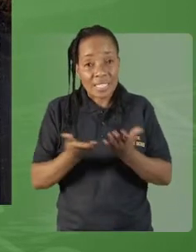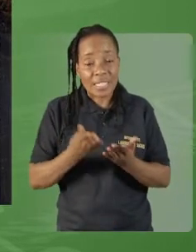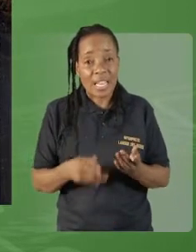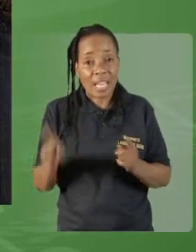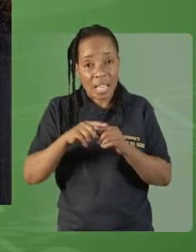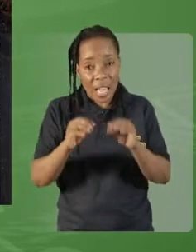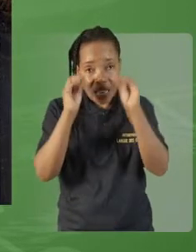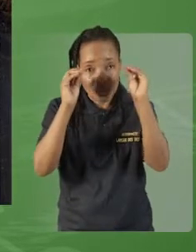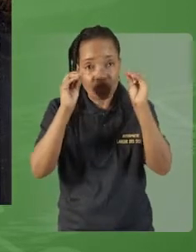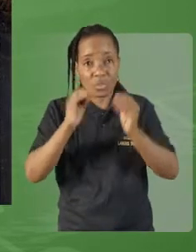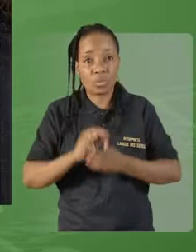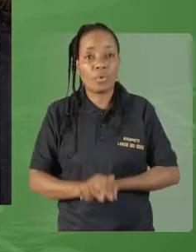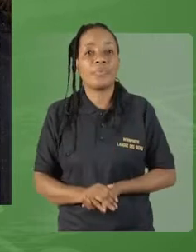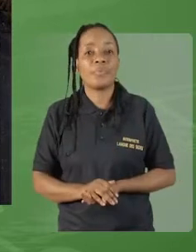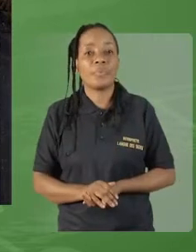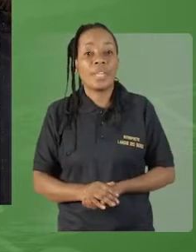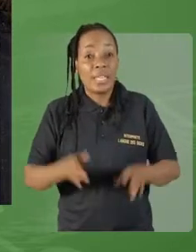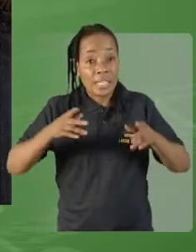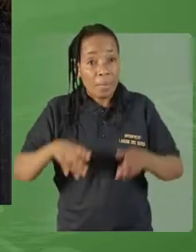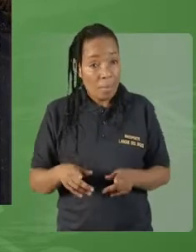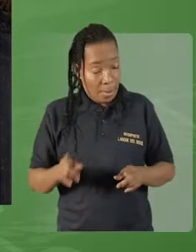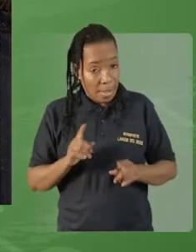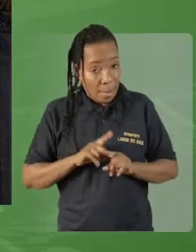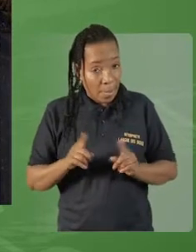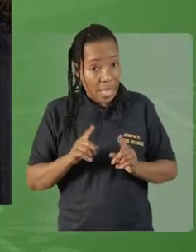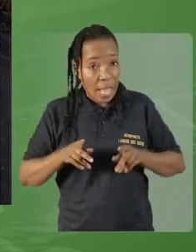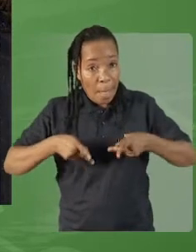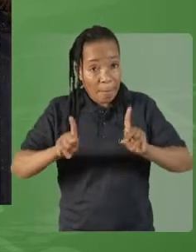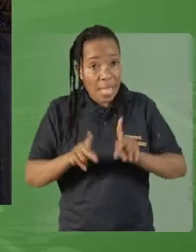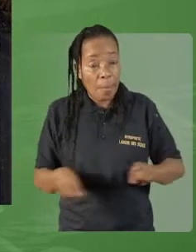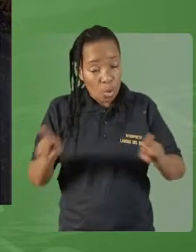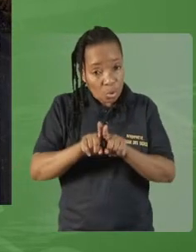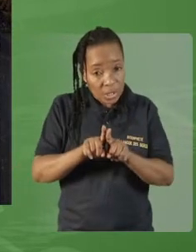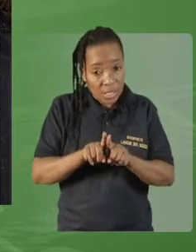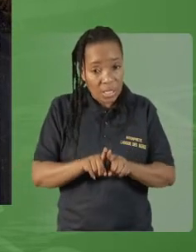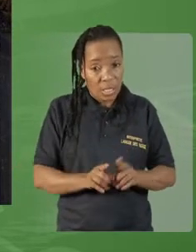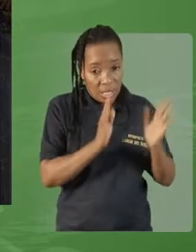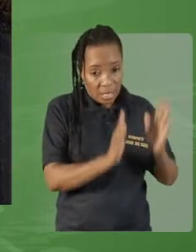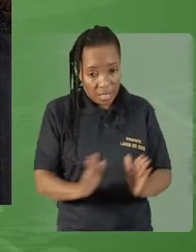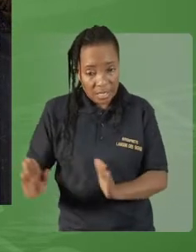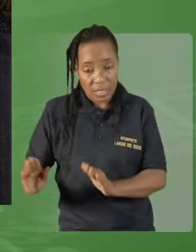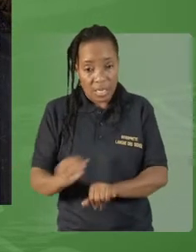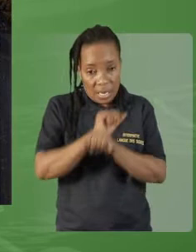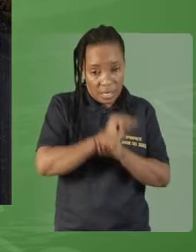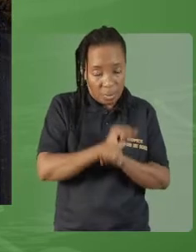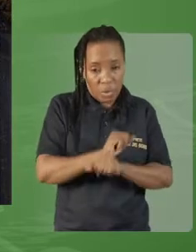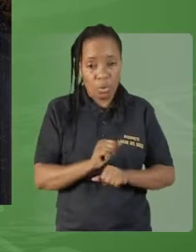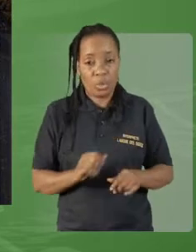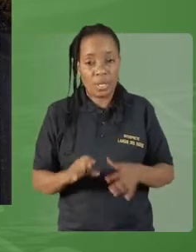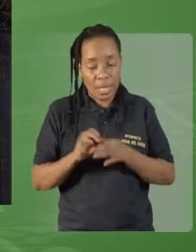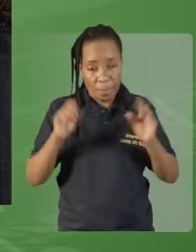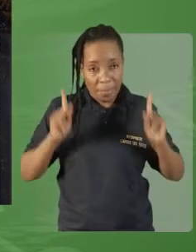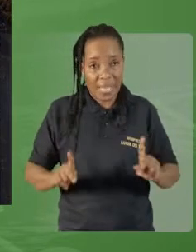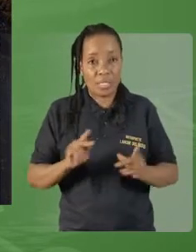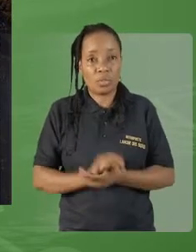cite, « la philosophie permet de régler les mœurs » dans son œuvre Les